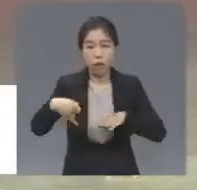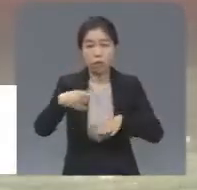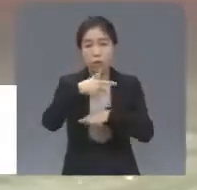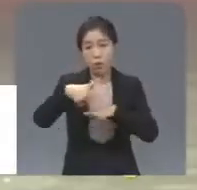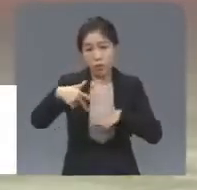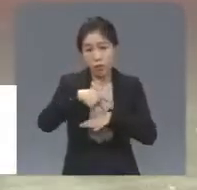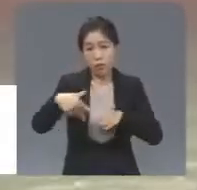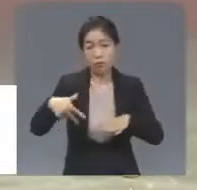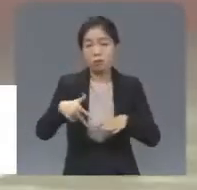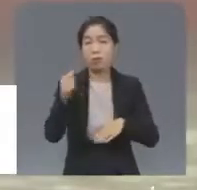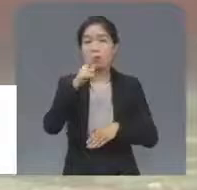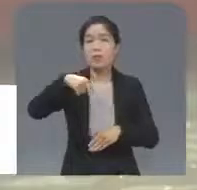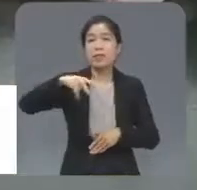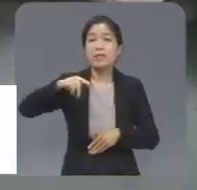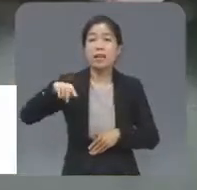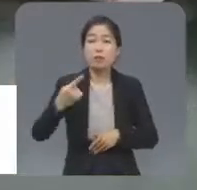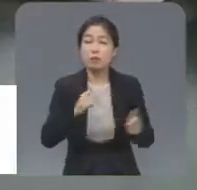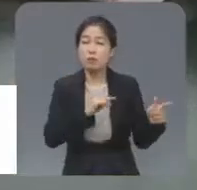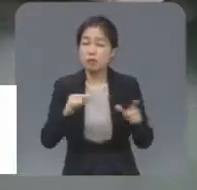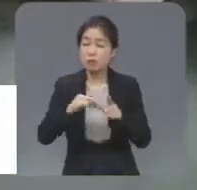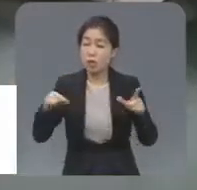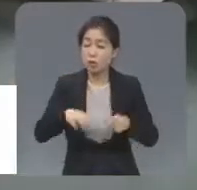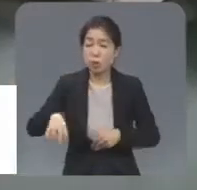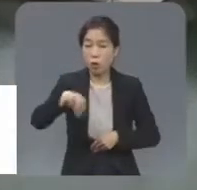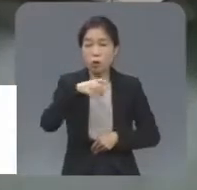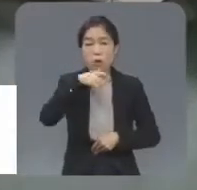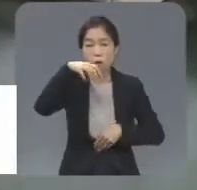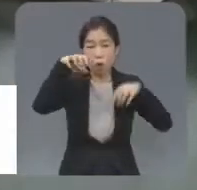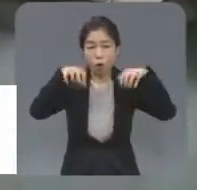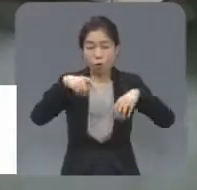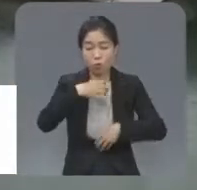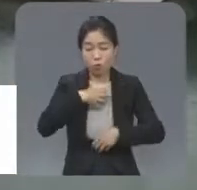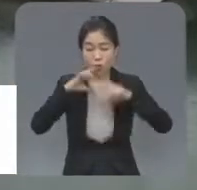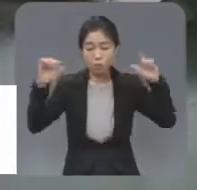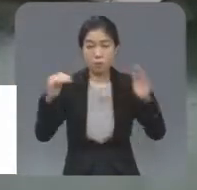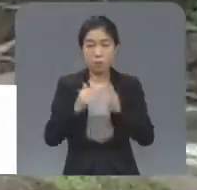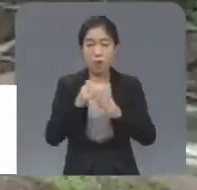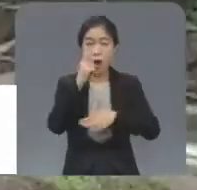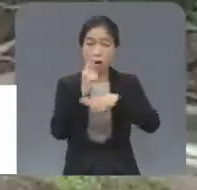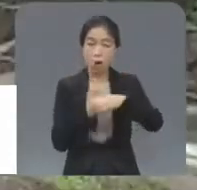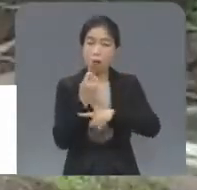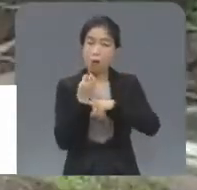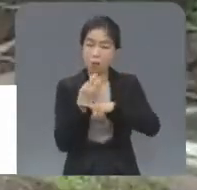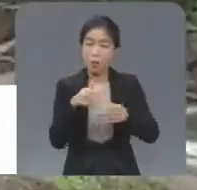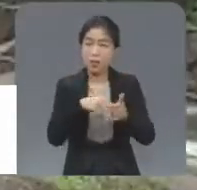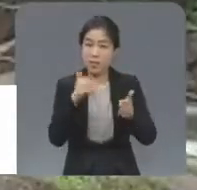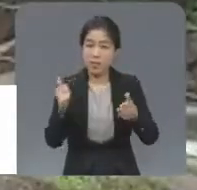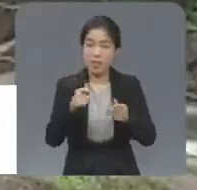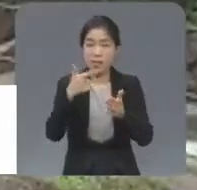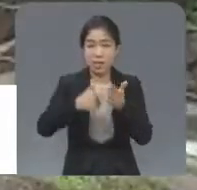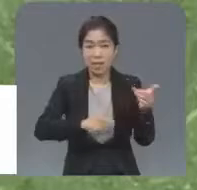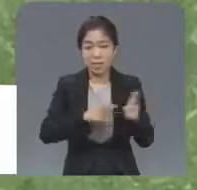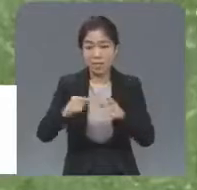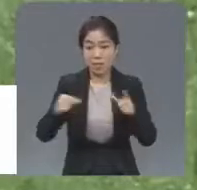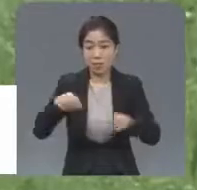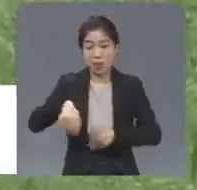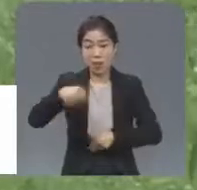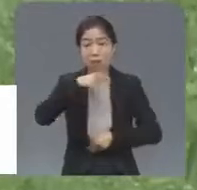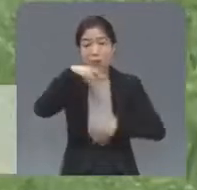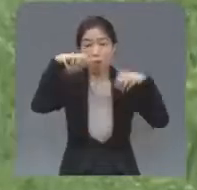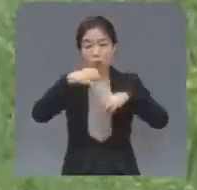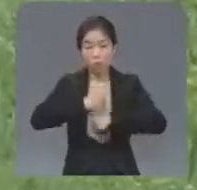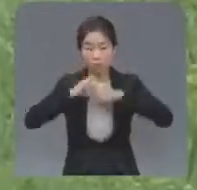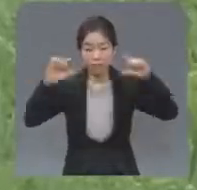진도, 흑산도, 홍도 등 일부 지역에 호우 경보를 내렸습니다. 고흥과 보성, 장흥, 강진 등 일부 지역에는